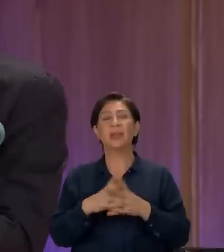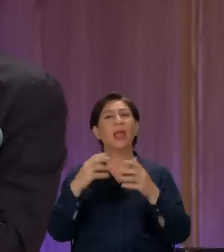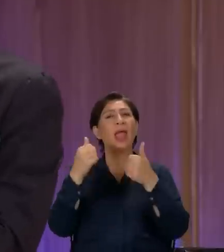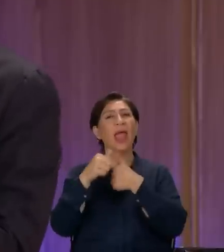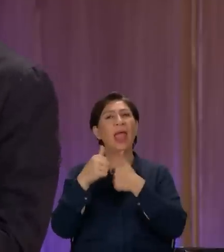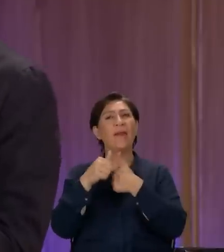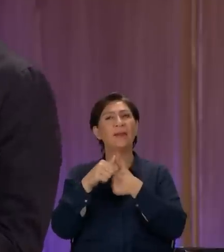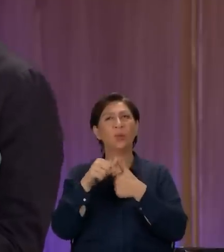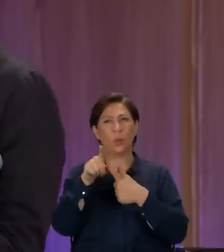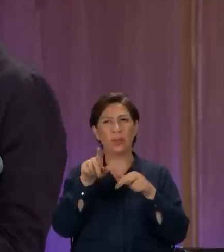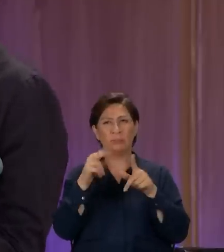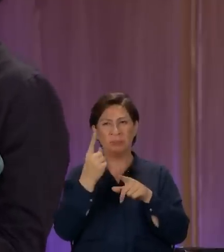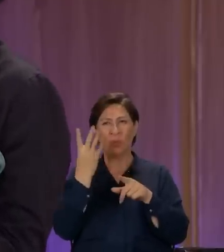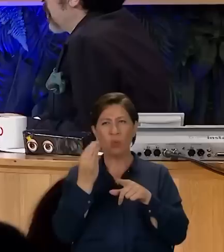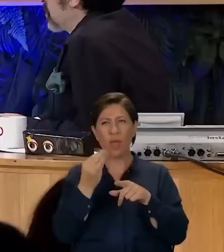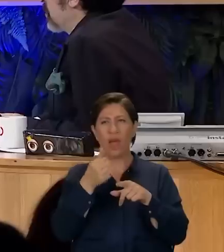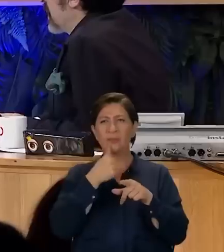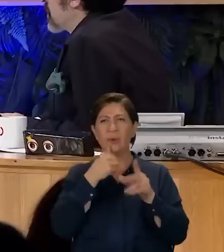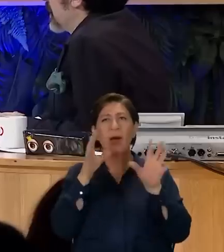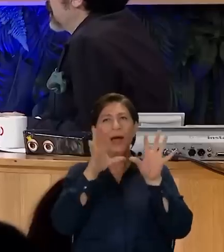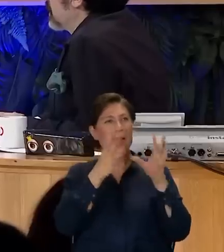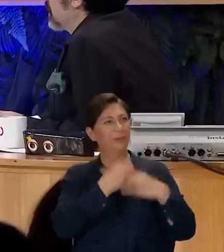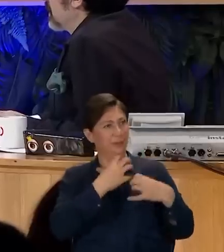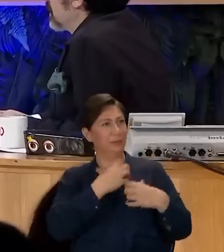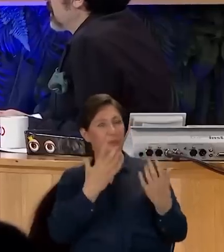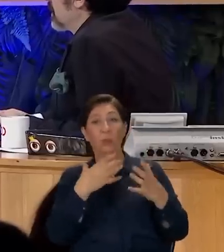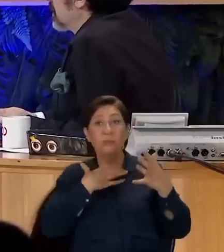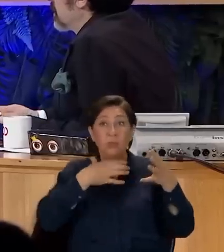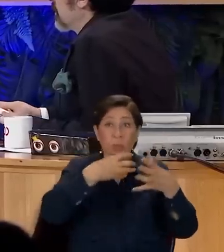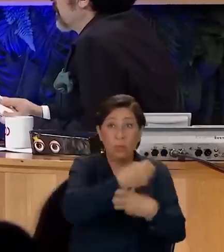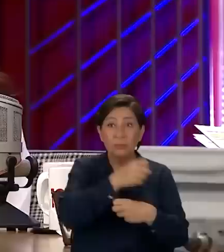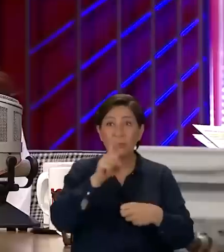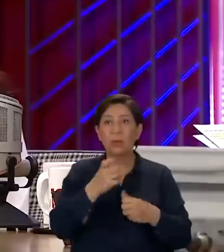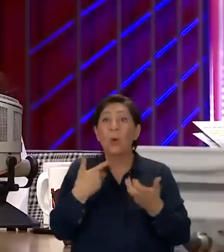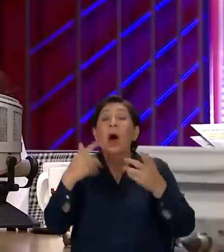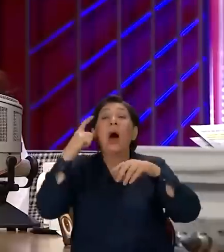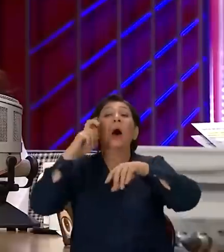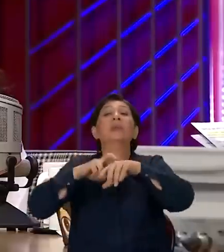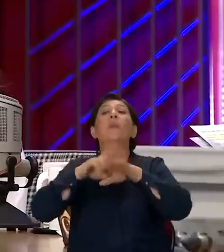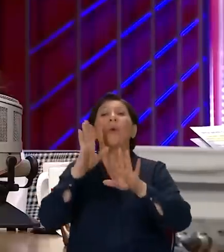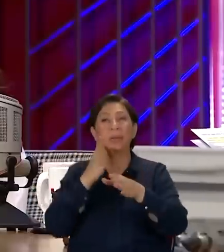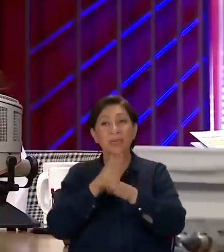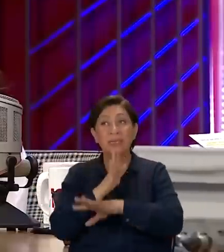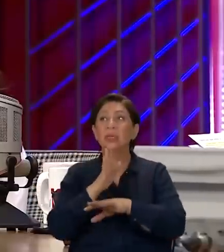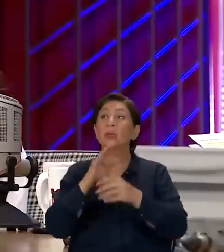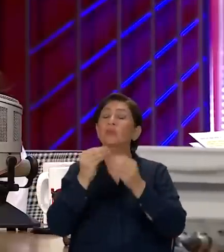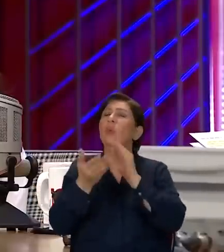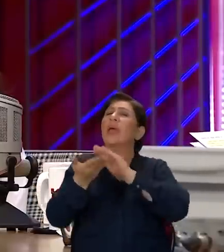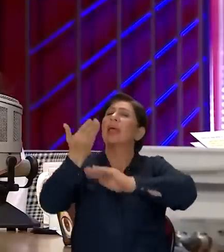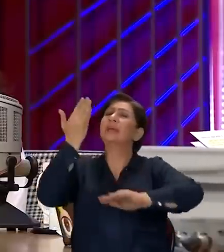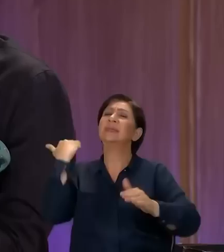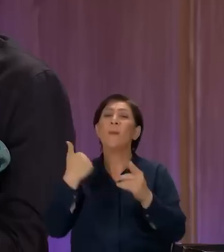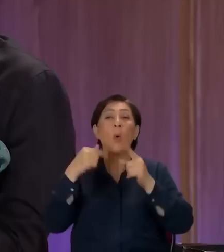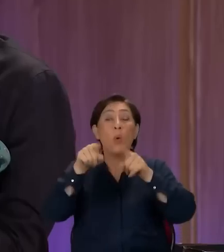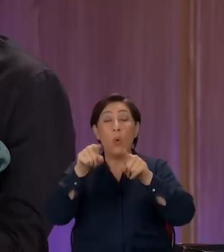evlilikte de biraz böyle mi oldu? Yani adamı boğdun mu acaba? Hiç kimse boğdu. Ben o dönemi hatırlamıyorum bile. Hatırlamıyorsun gerçekten çok bile. Uzun dönem geçti üzerine. Ben onun